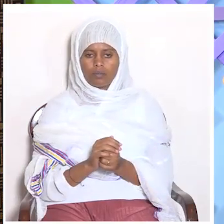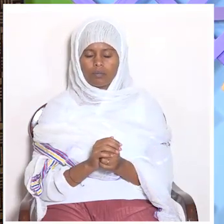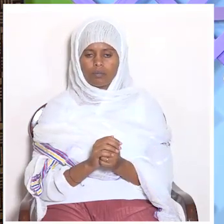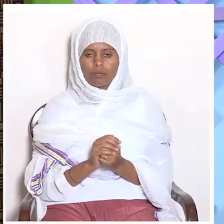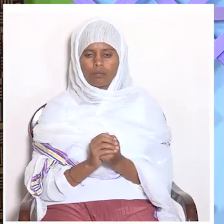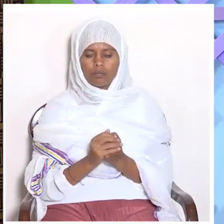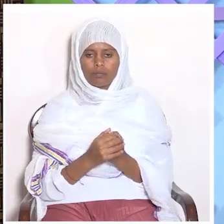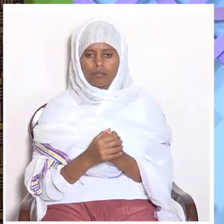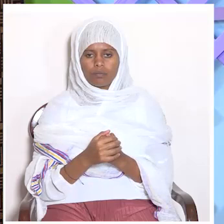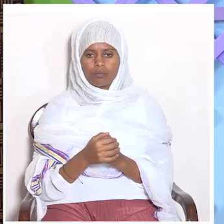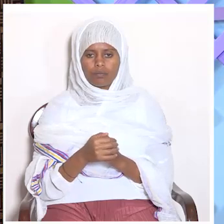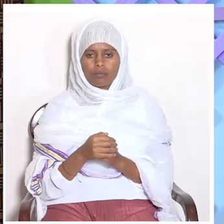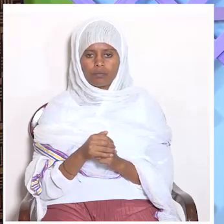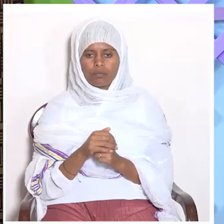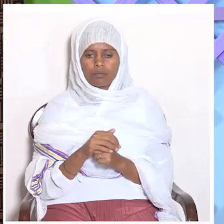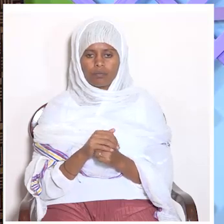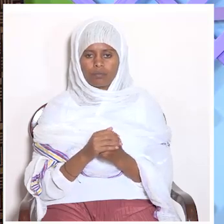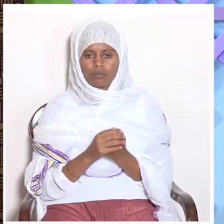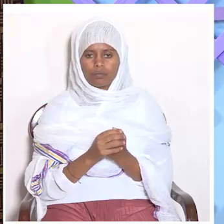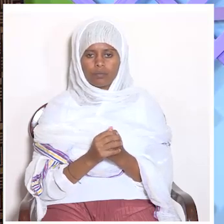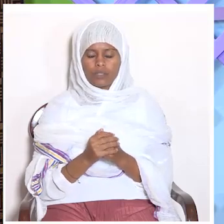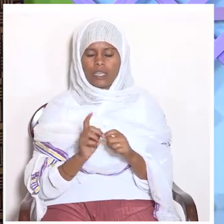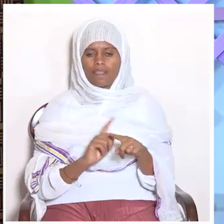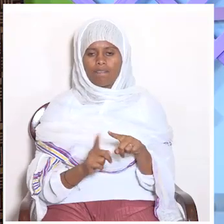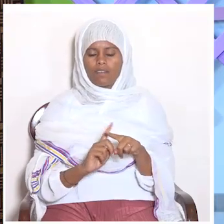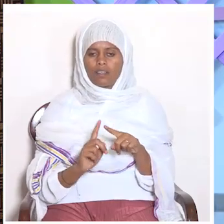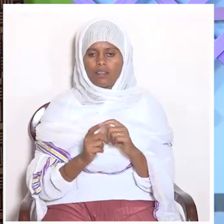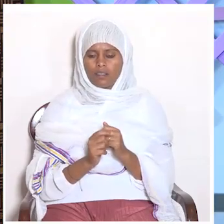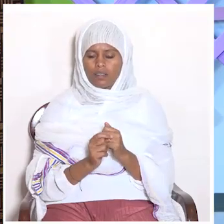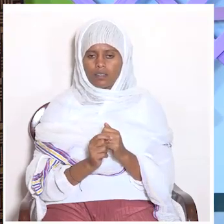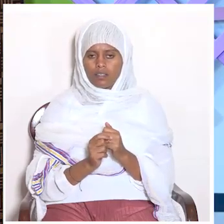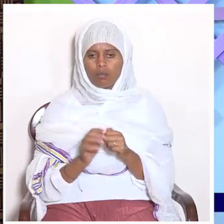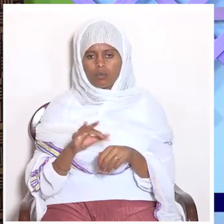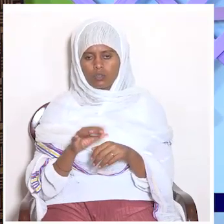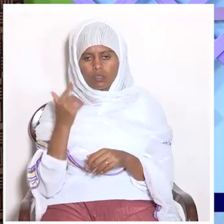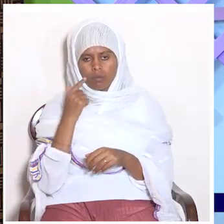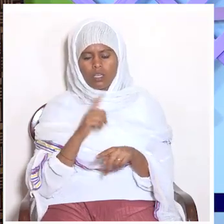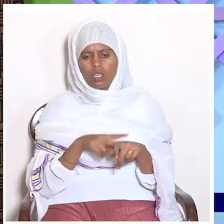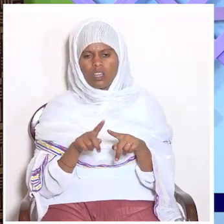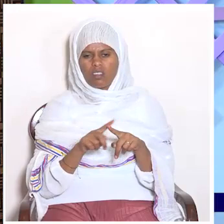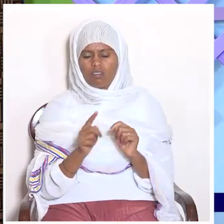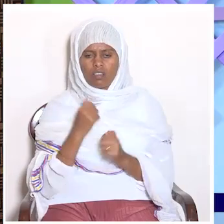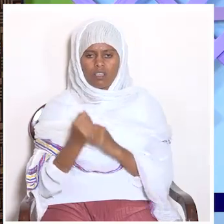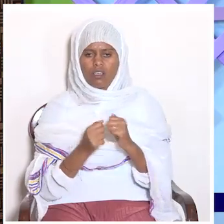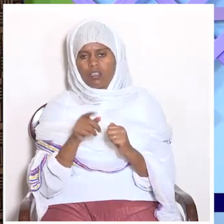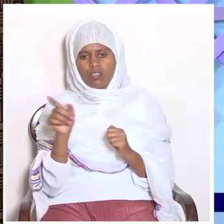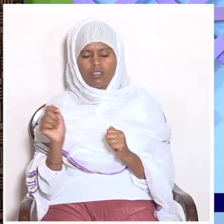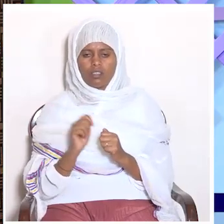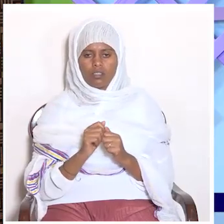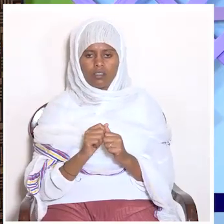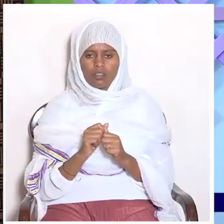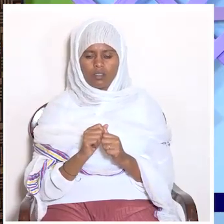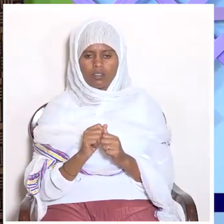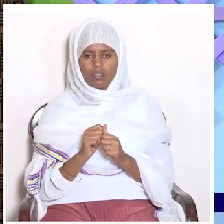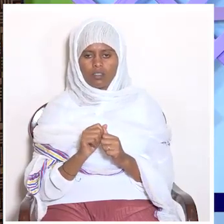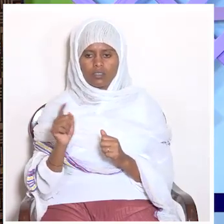زلوا إيكو توتن ساعة ماريا مسولت فوتونا علوا قلتفا كوا عزبل قلتفا وكوا دا تراي خيرا زيكونس قلتفا ونزلوا